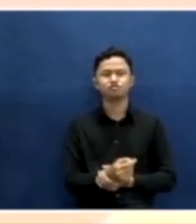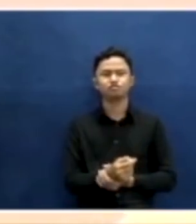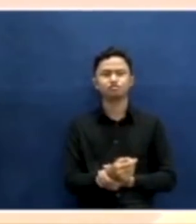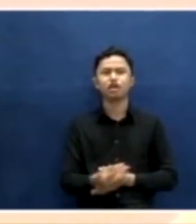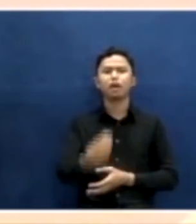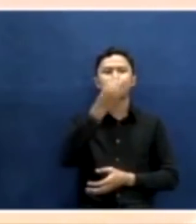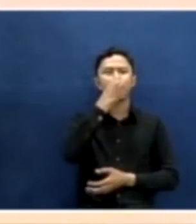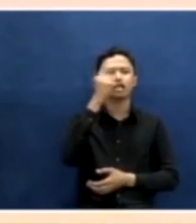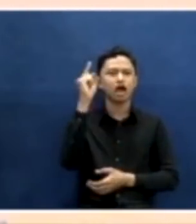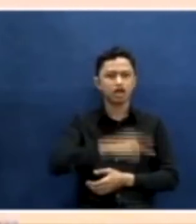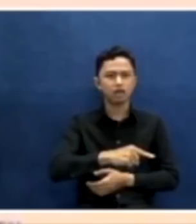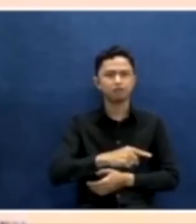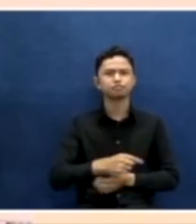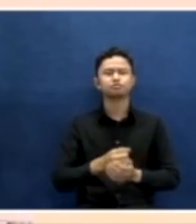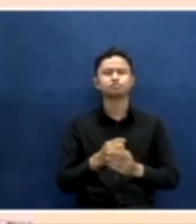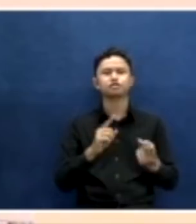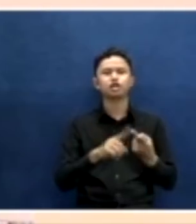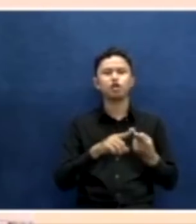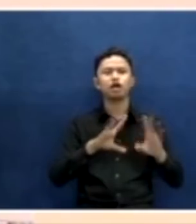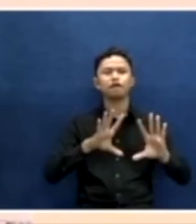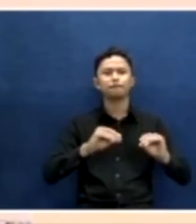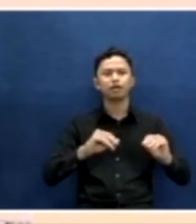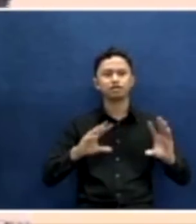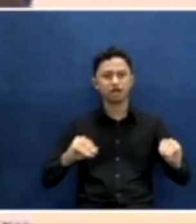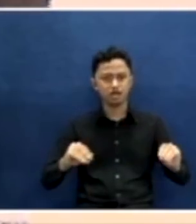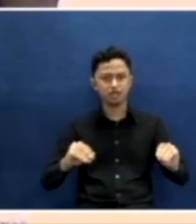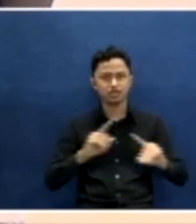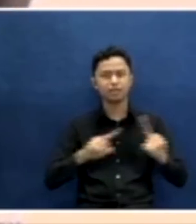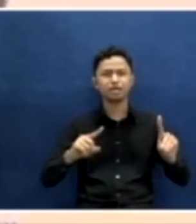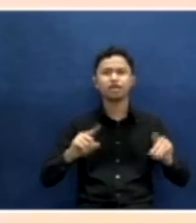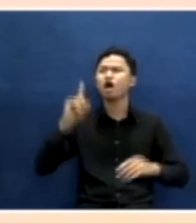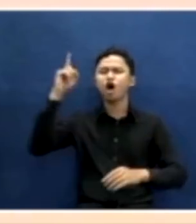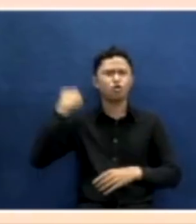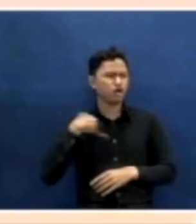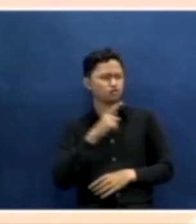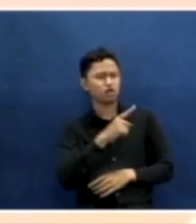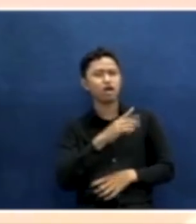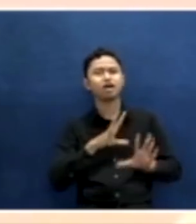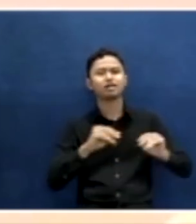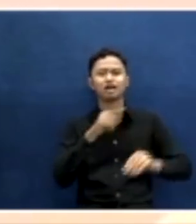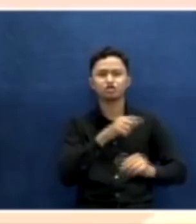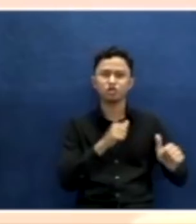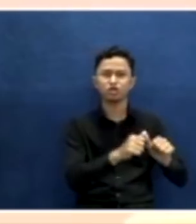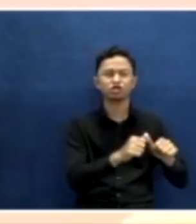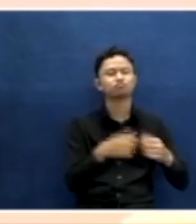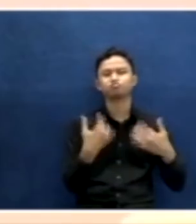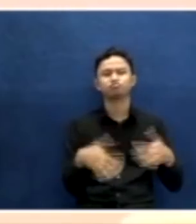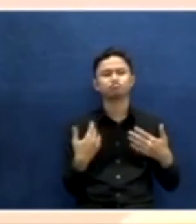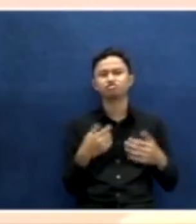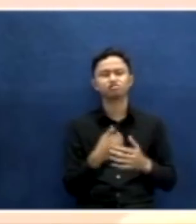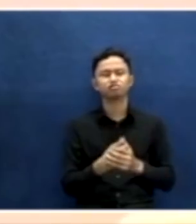disuapin dengan Yang ROM profesi kita dibuat Bagaimana bersentuhan dengan sesuatu yang dibenci oleh Allah kenapa Karena sesungguhnya mereka